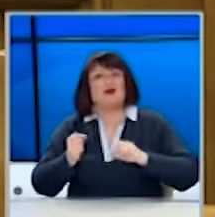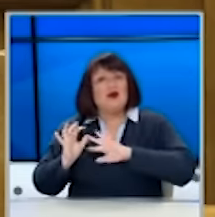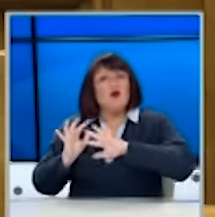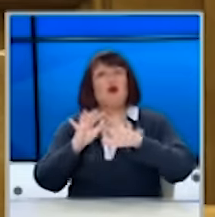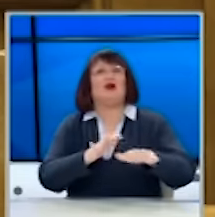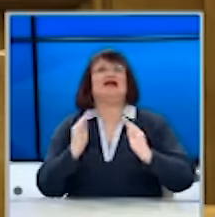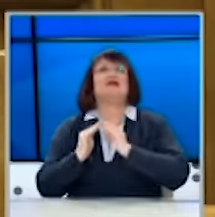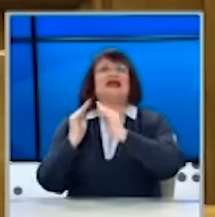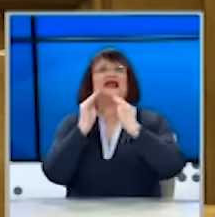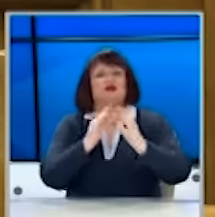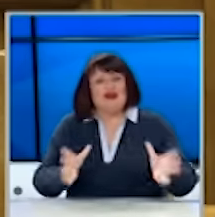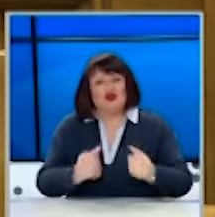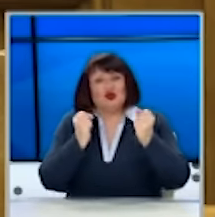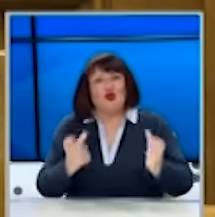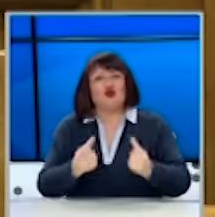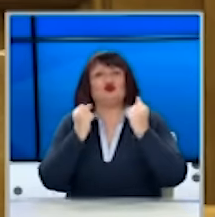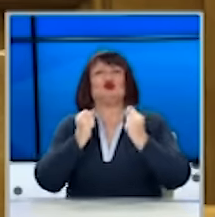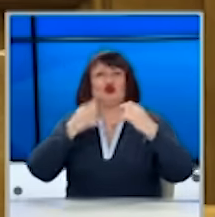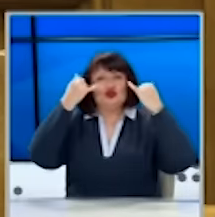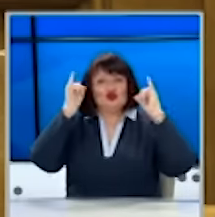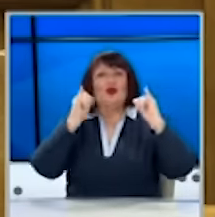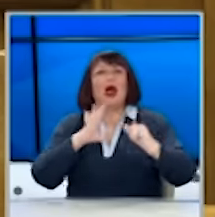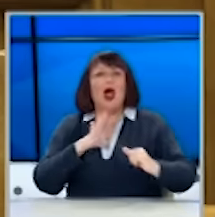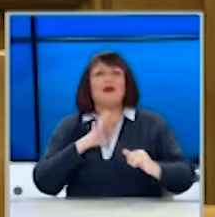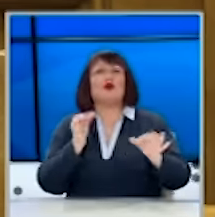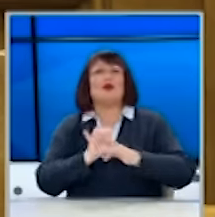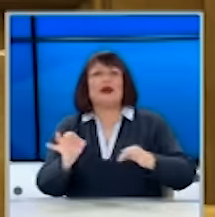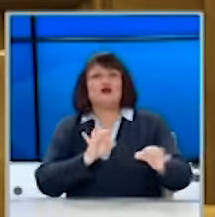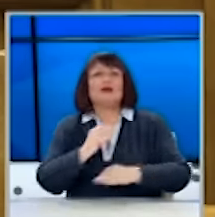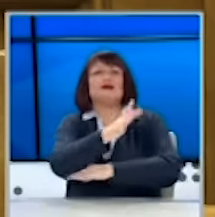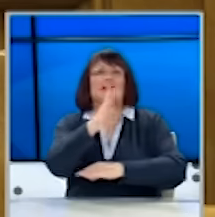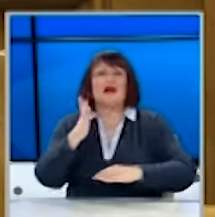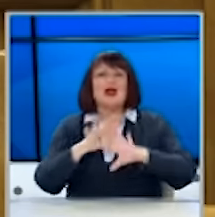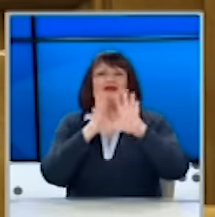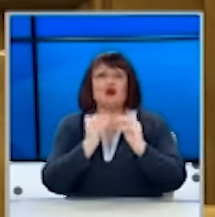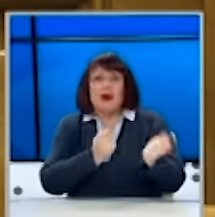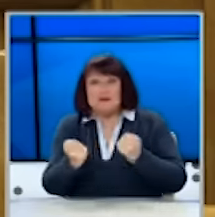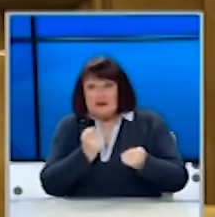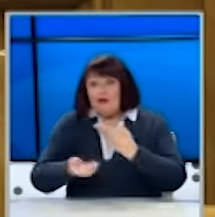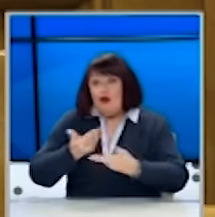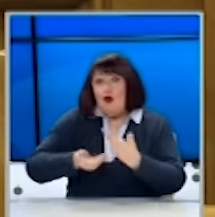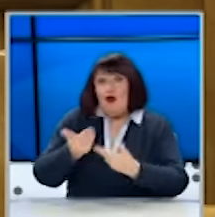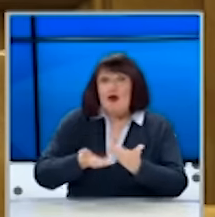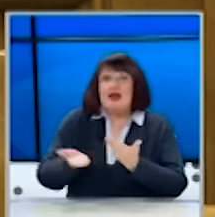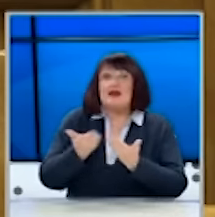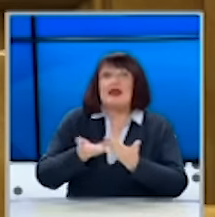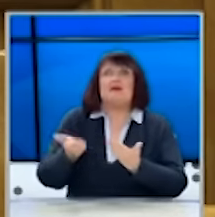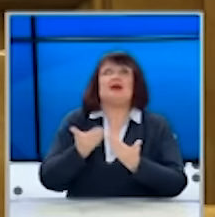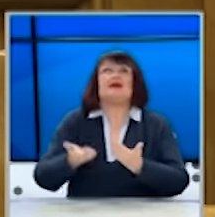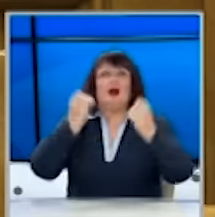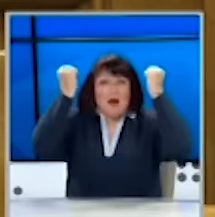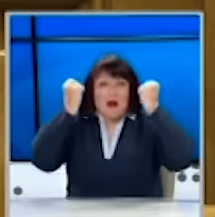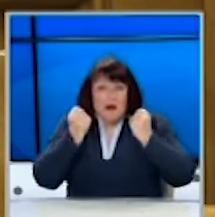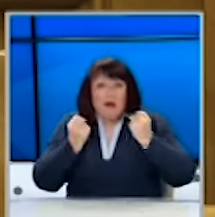σπίτια, περιουσίες, ζώα, δάση, για να οργανώσουν την αλληλεγγύη στους πληγέντες,